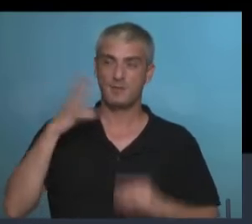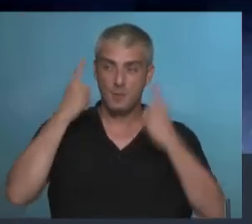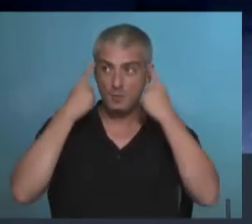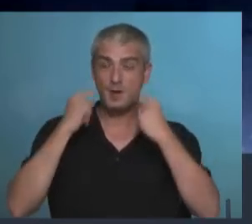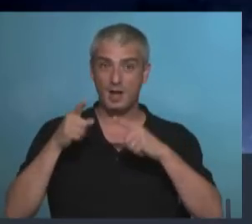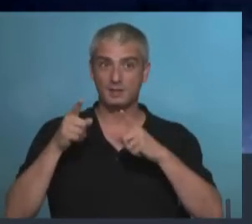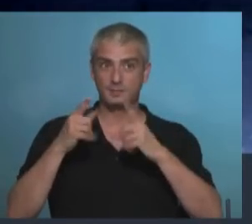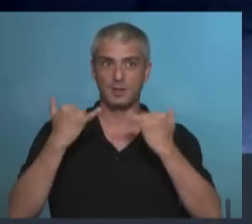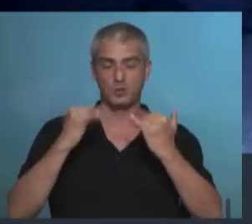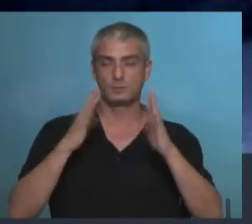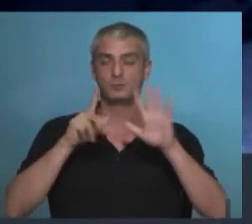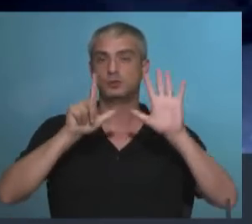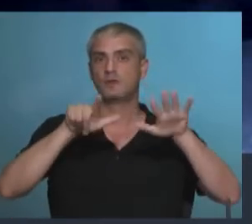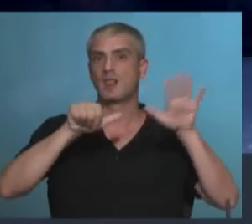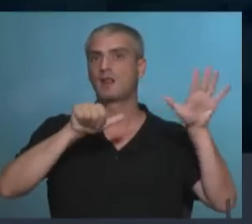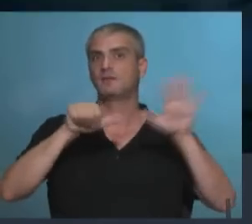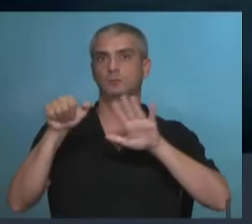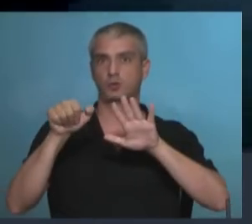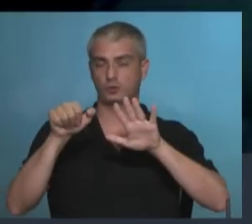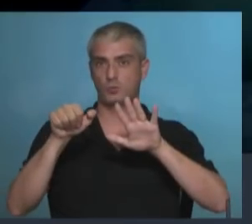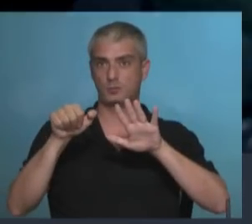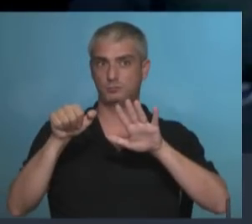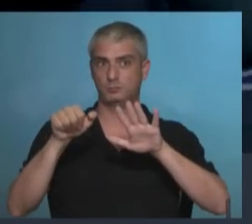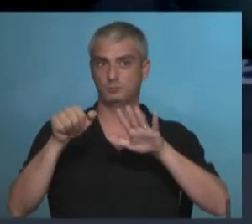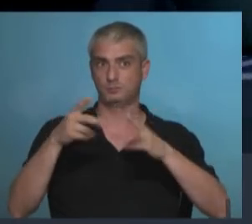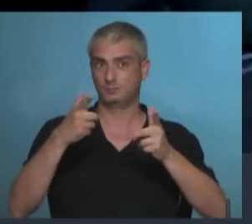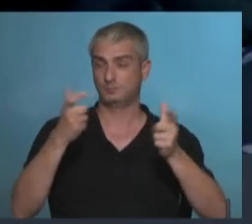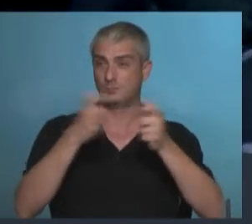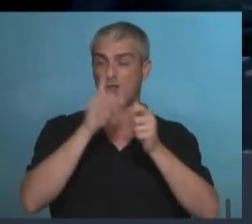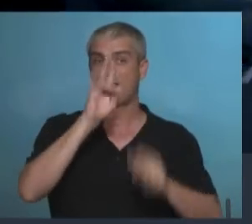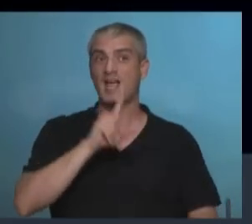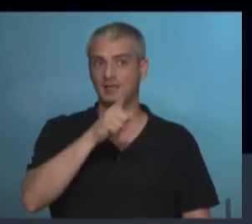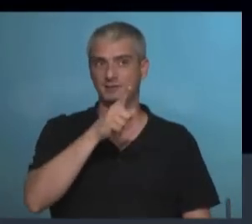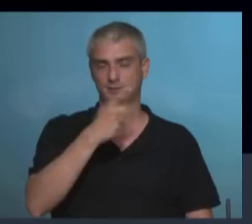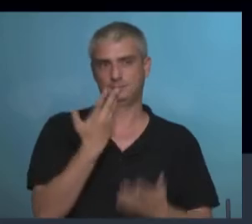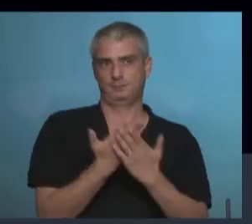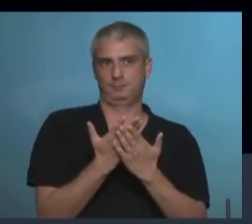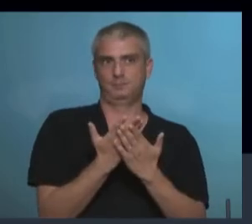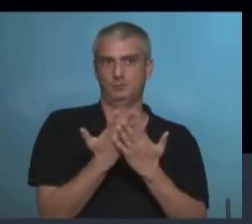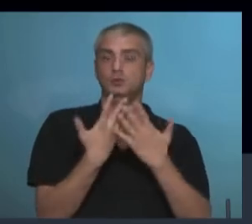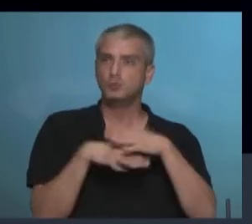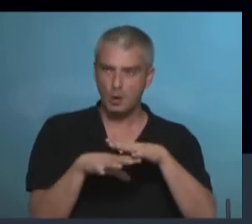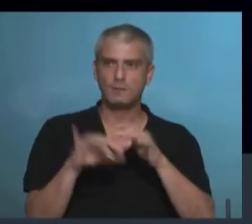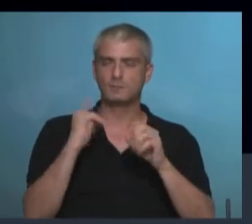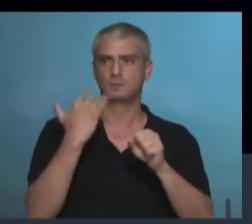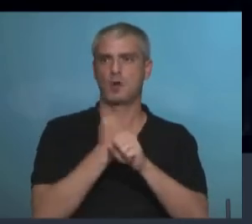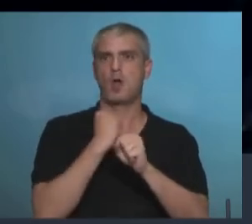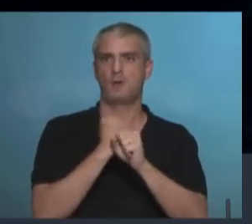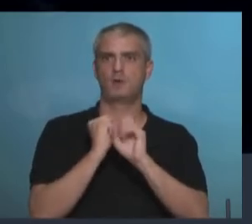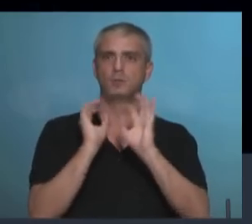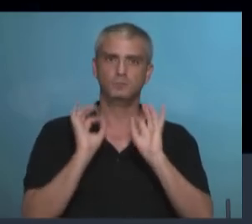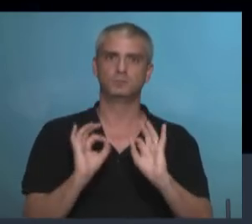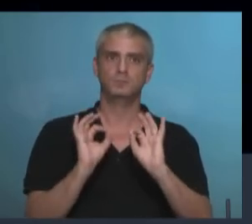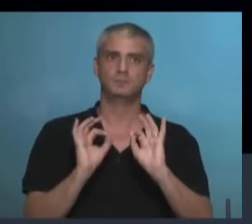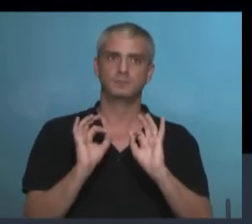החרדי עומד על 7,600. פלוגת חץ היא עדות נוספת שהשילוב הזה עובד טוב,